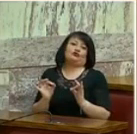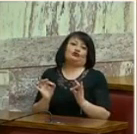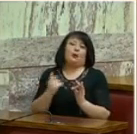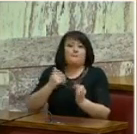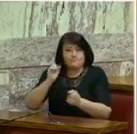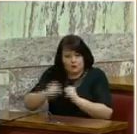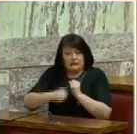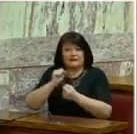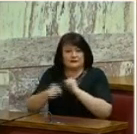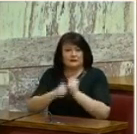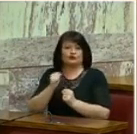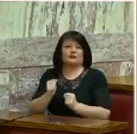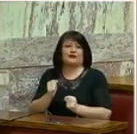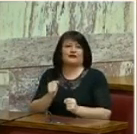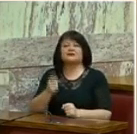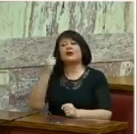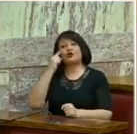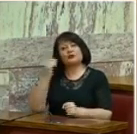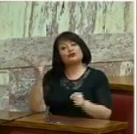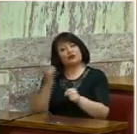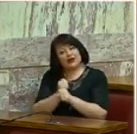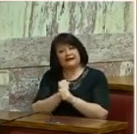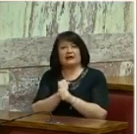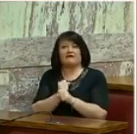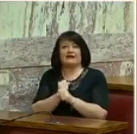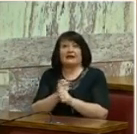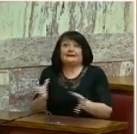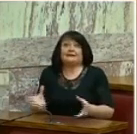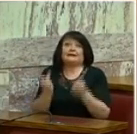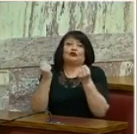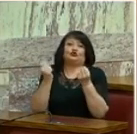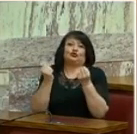προσπάθησε και νομίζω κατάφερε να αποσοβήσει.